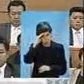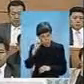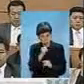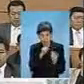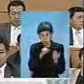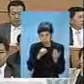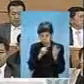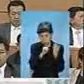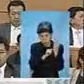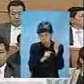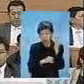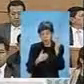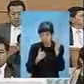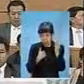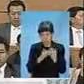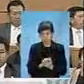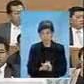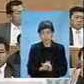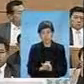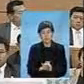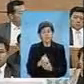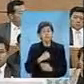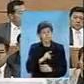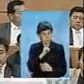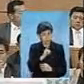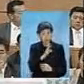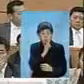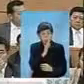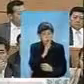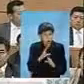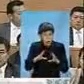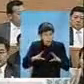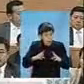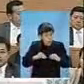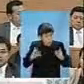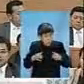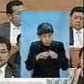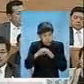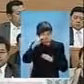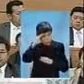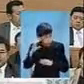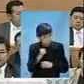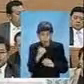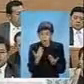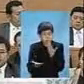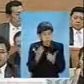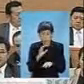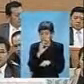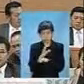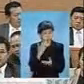จังหวัดแล้วพูดอีกว่าถ้าหากไม่รับฉบับนี้คณะยึดอำนาจจะเอาฉบับไหนมาบัง